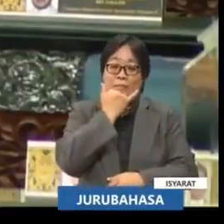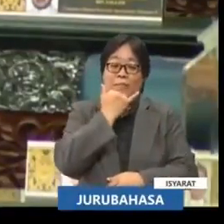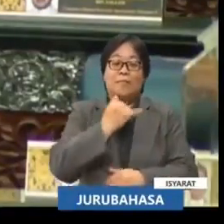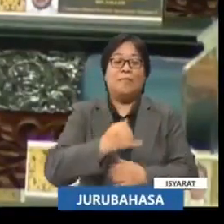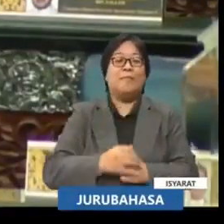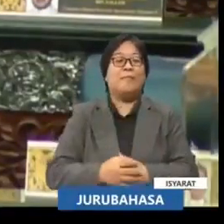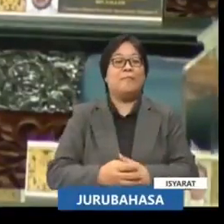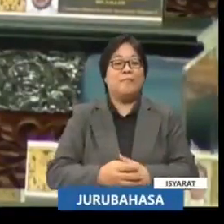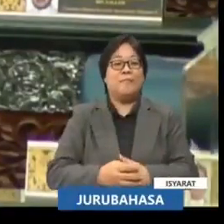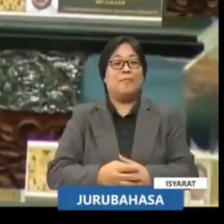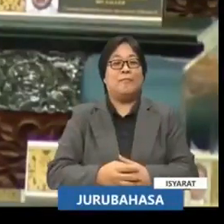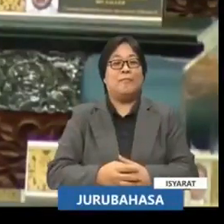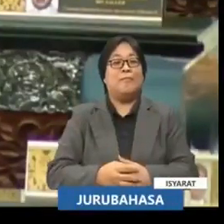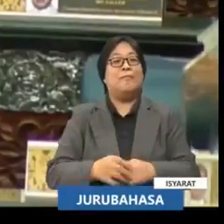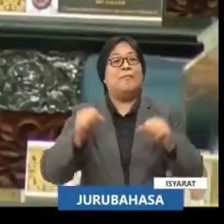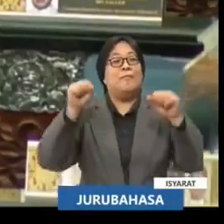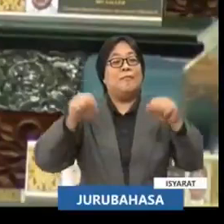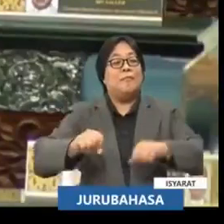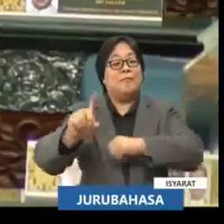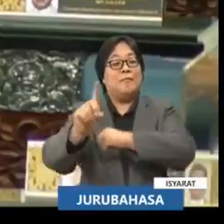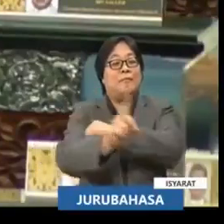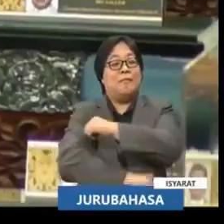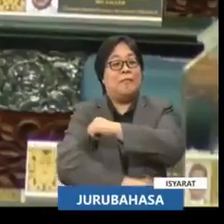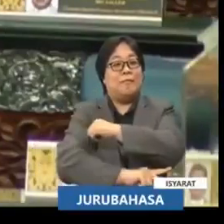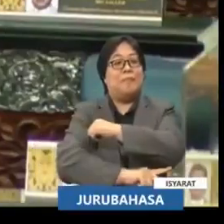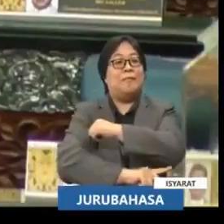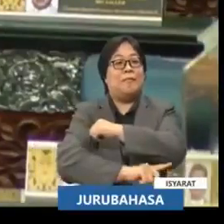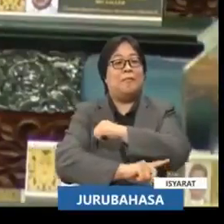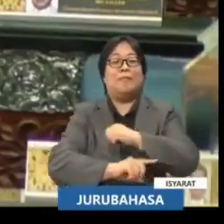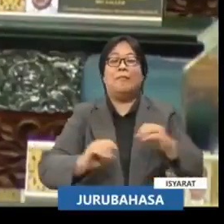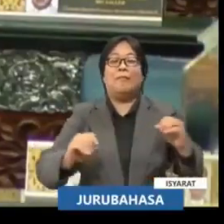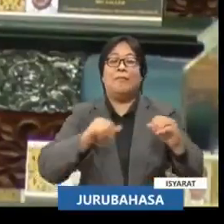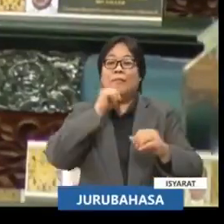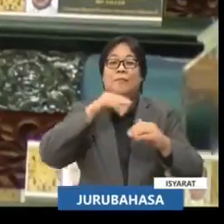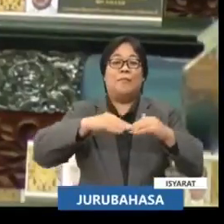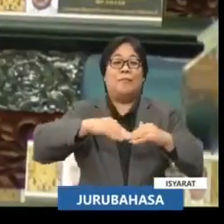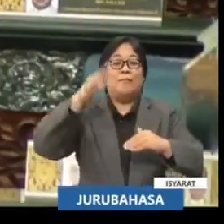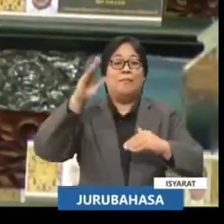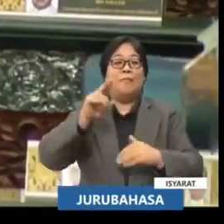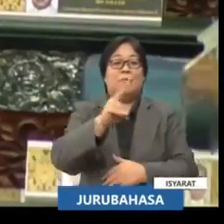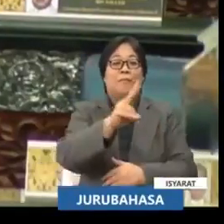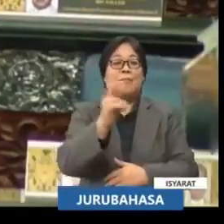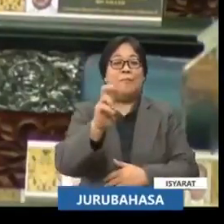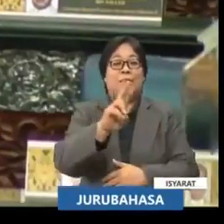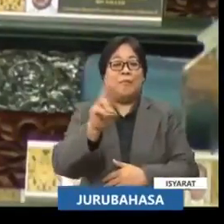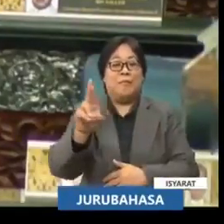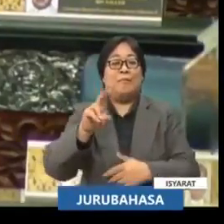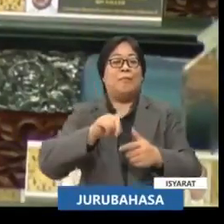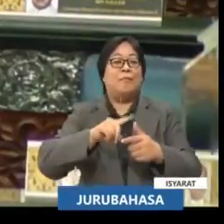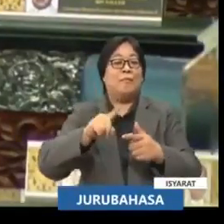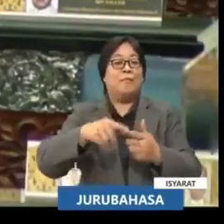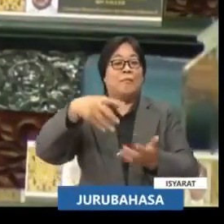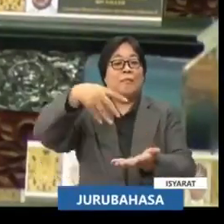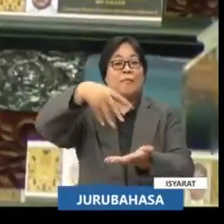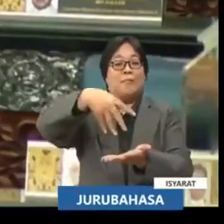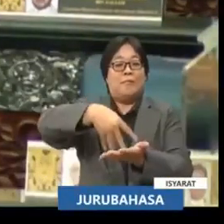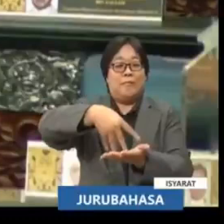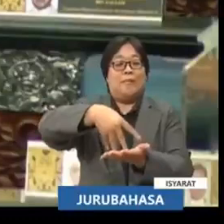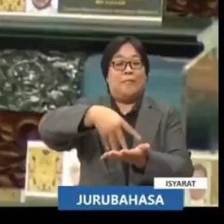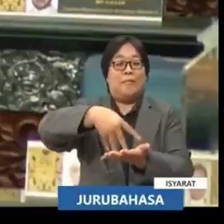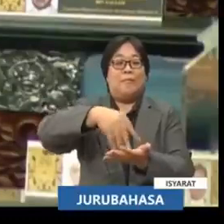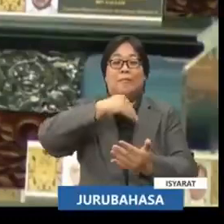sesuatu kesalahan dan boleh dikenakan denda tidak melebihi RM200,000 atau